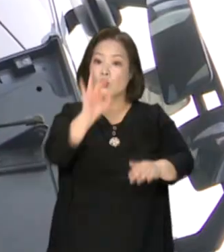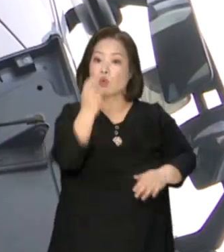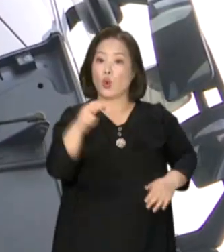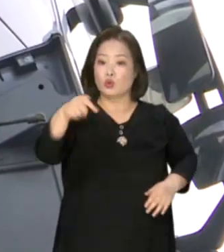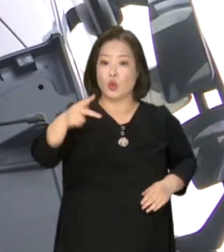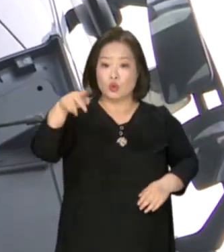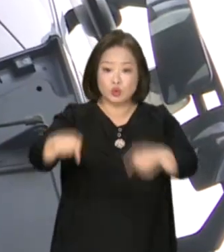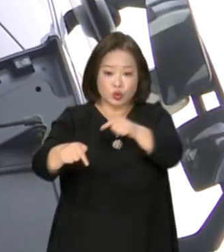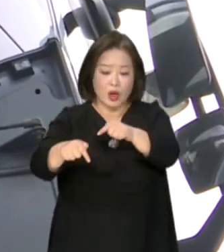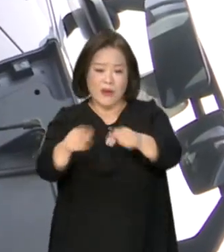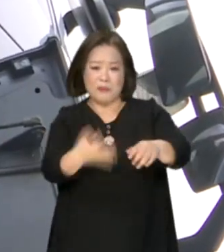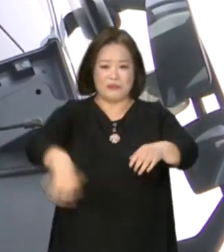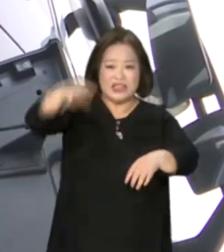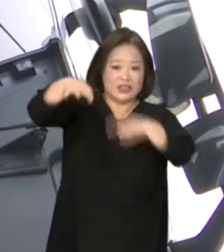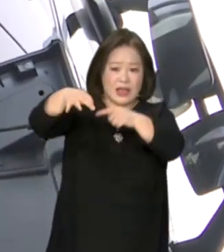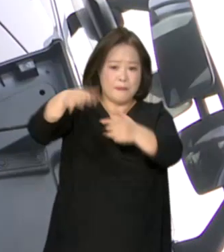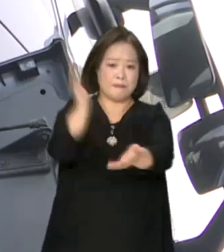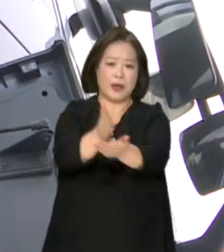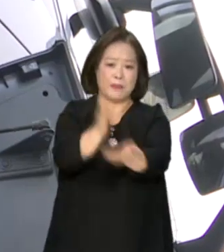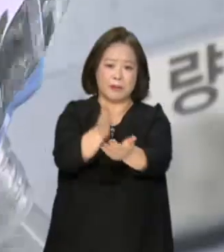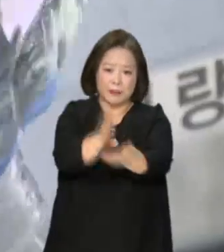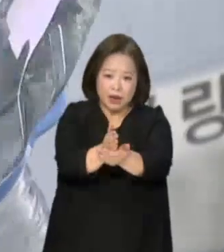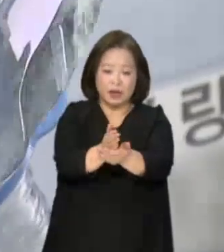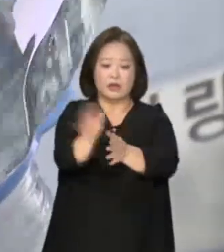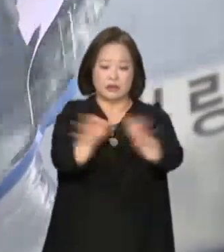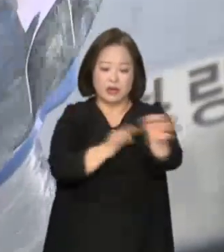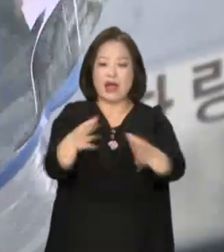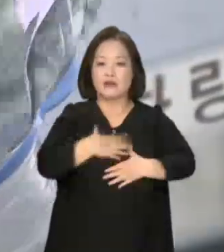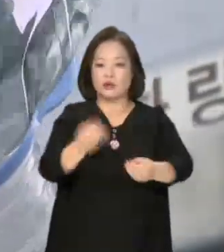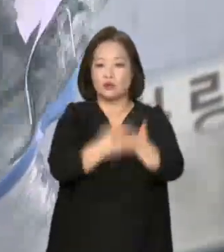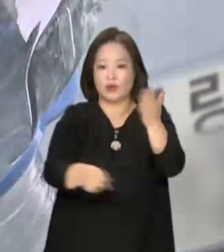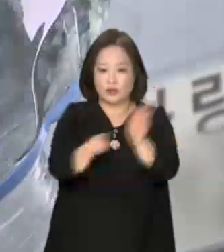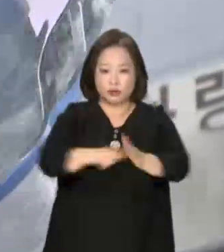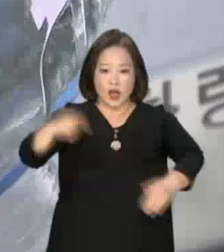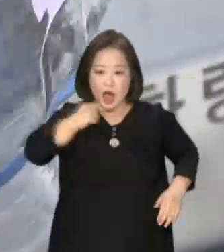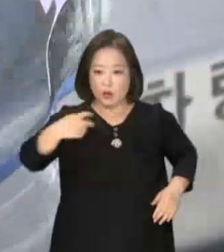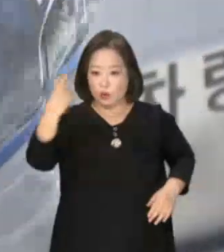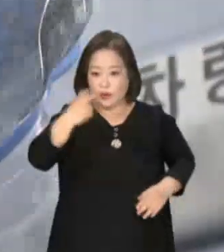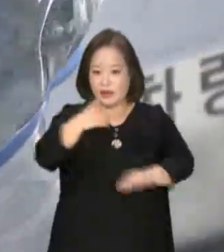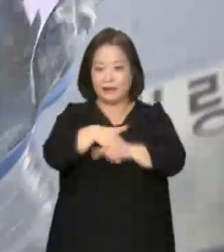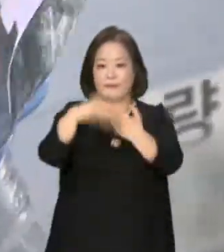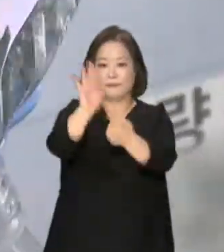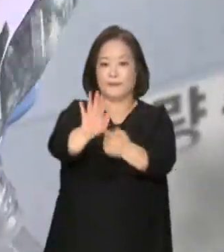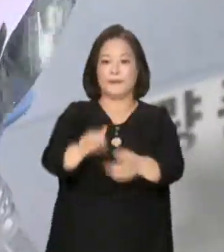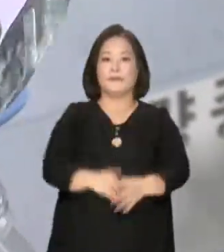선제적으로 준비한다는 입장입니다. 연합뉴스TV 문형민입니다.